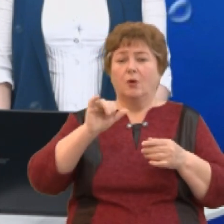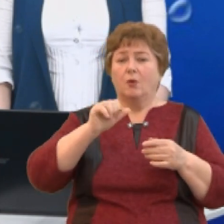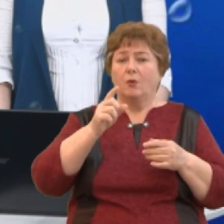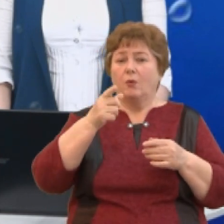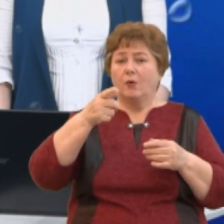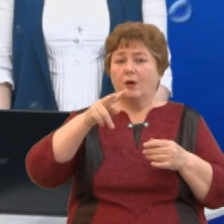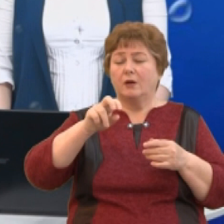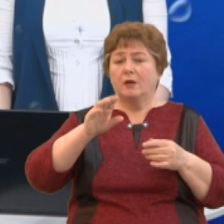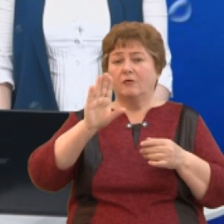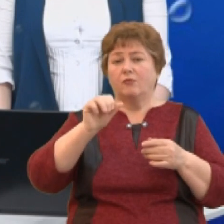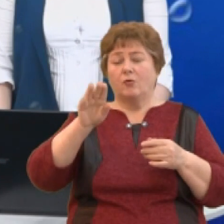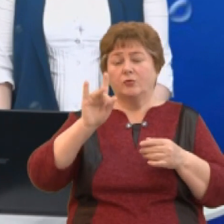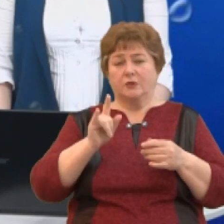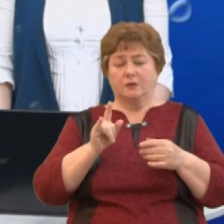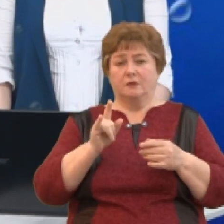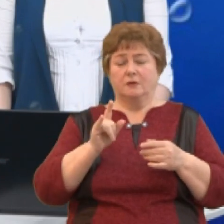углеводы,